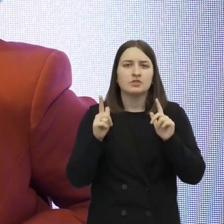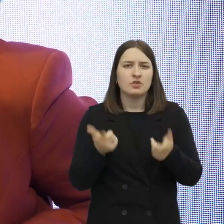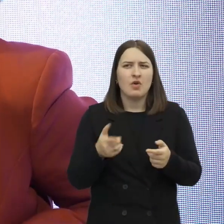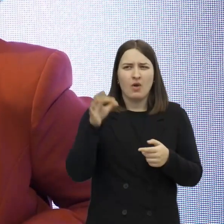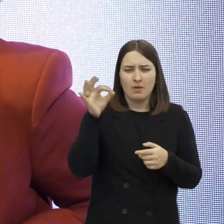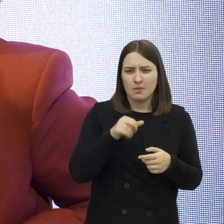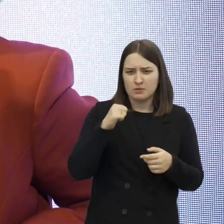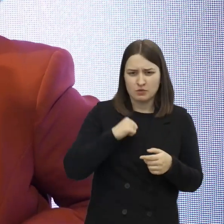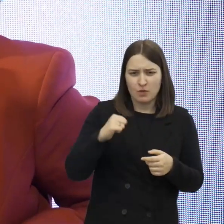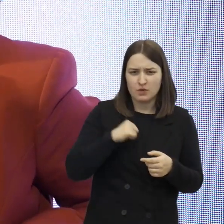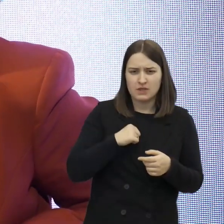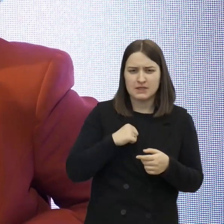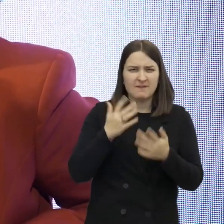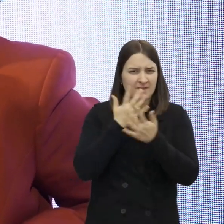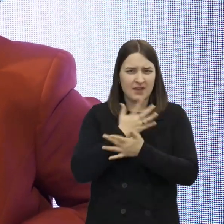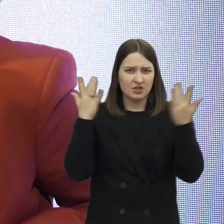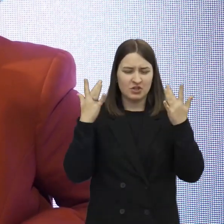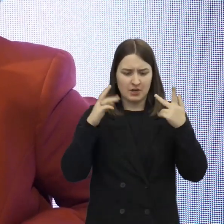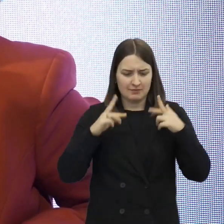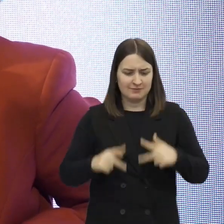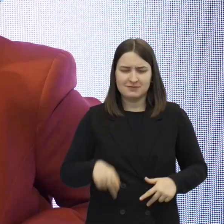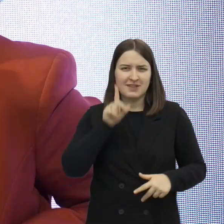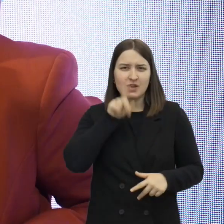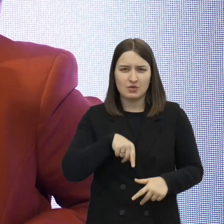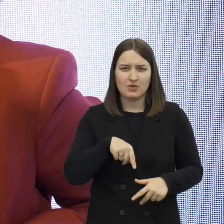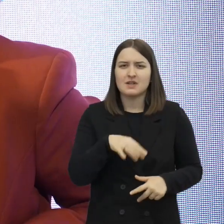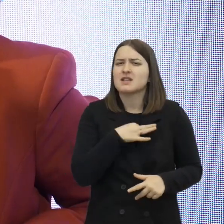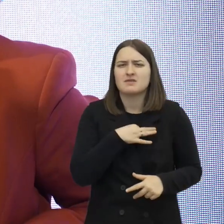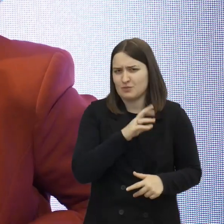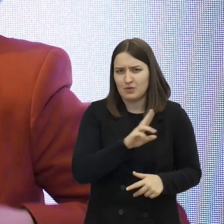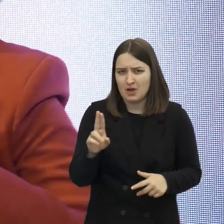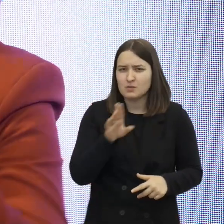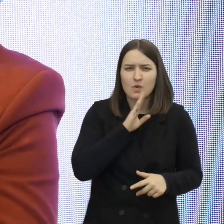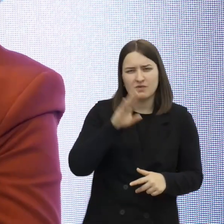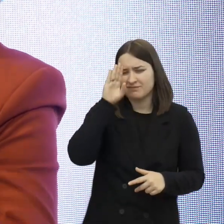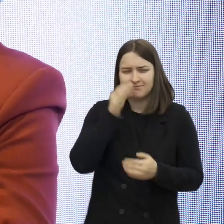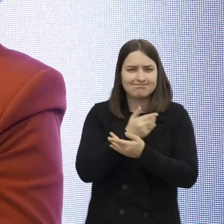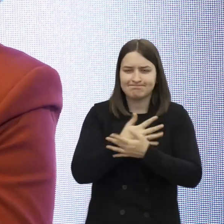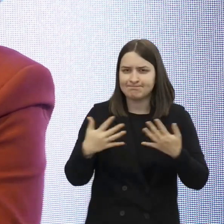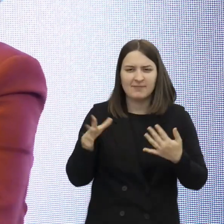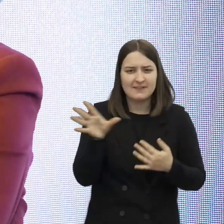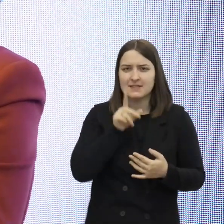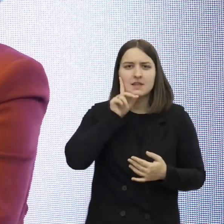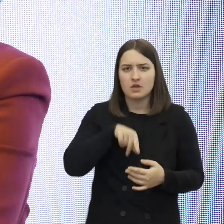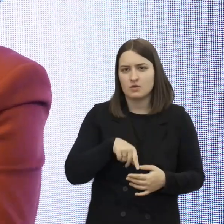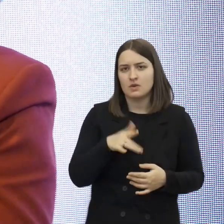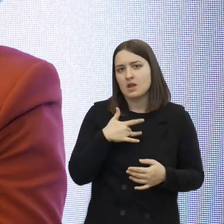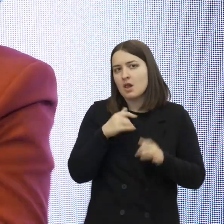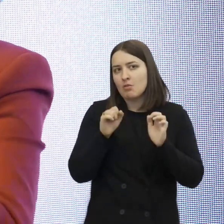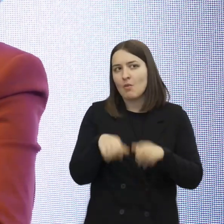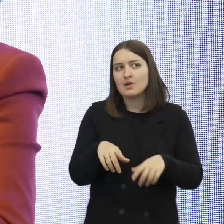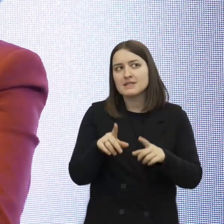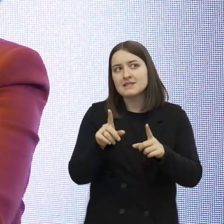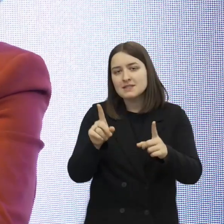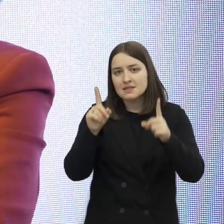persirengimo vietose rengtis. Ne tik trans asmenys, tai padėtų užtikrinti didesnį saugumą, jeigu tiesiog padarytumėt kažkokią tokią praeinamą persirengimo